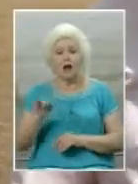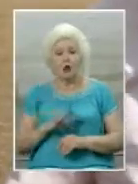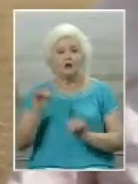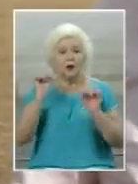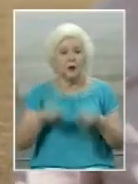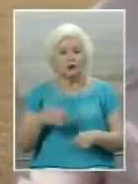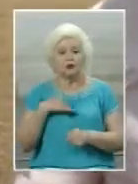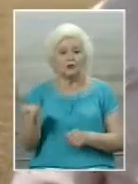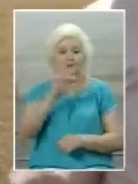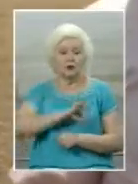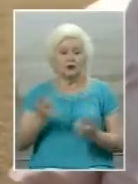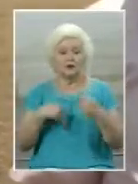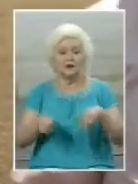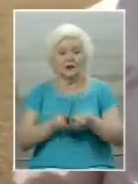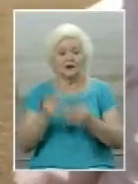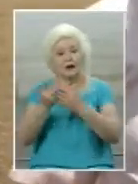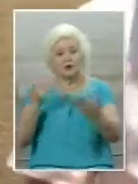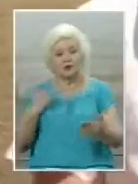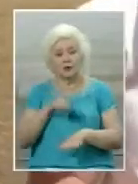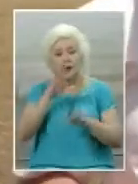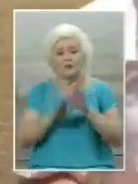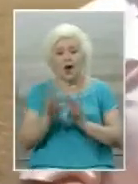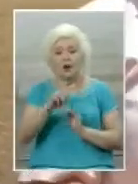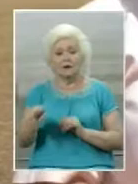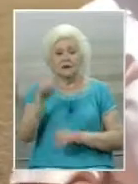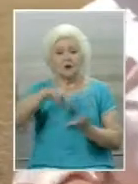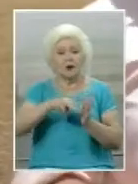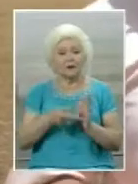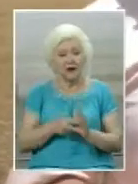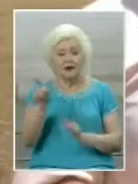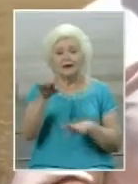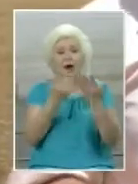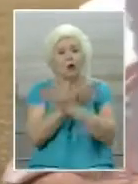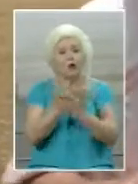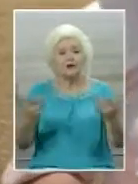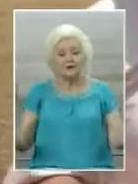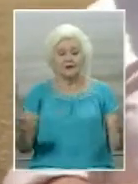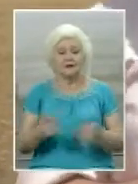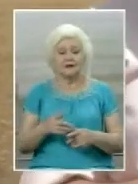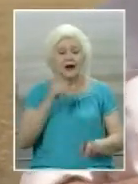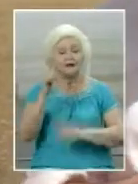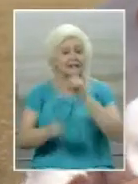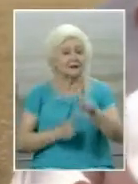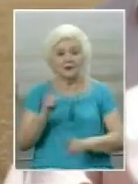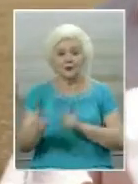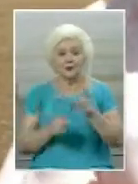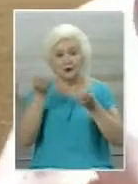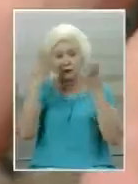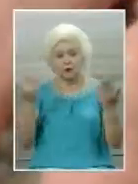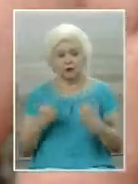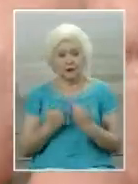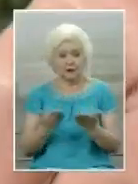можемо використовувати як попередник підозимі культури. В цьому плані ця культура універсальна, ну, незамінна культура для